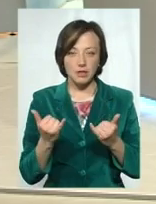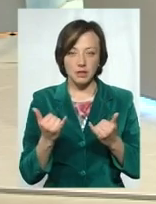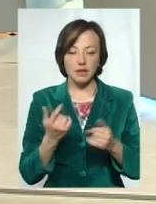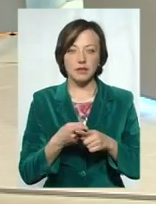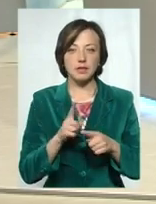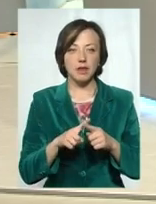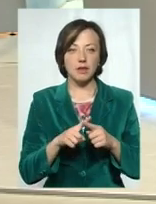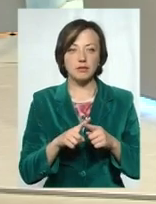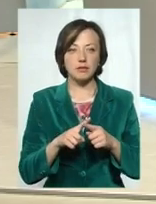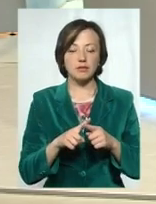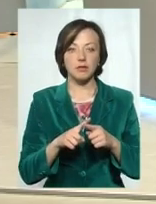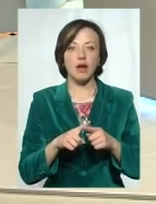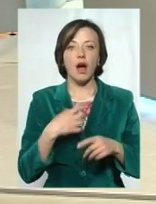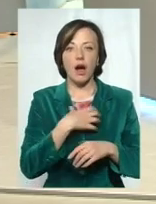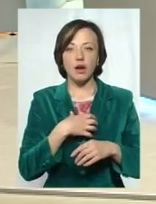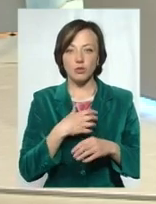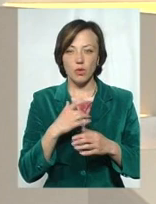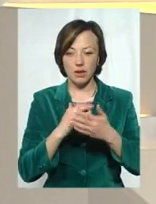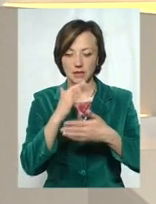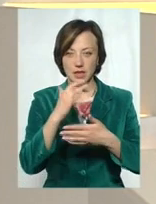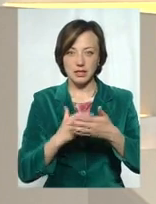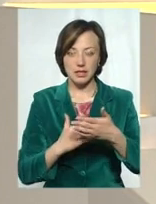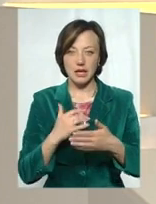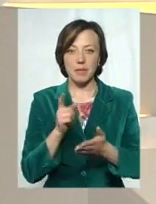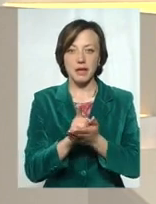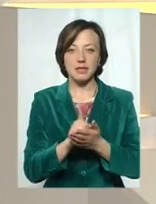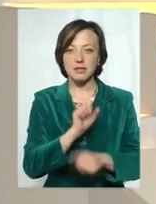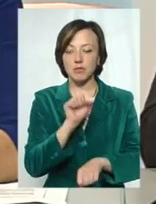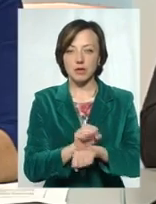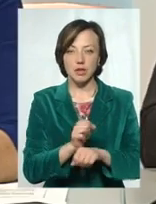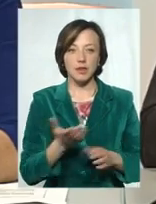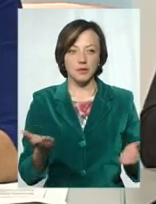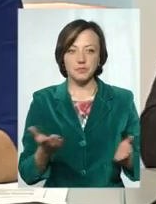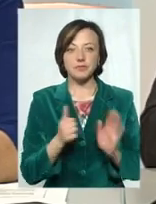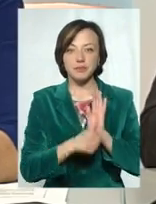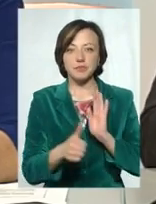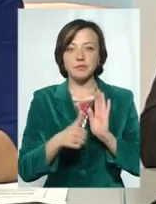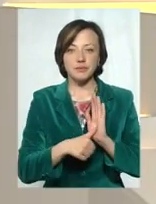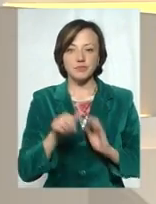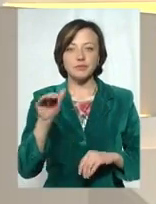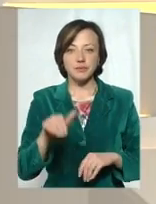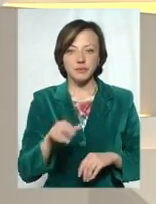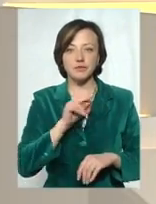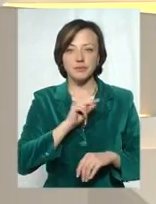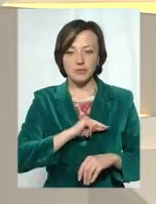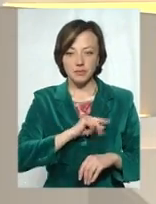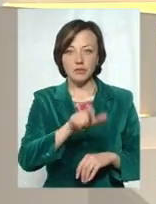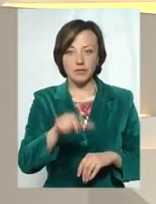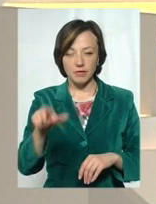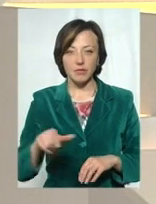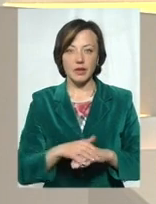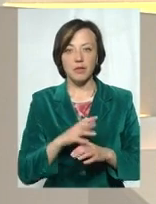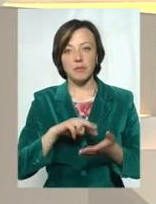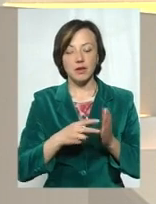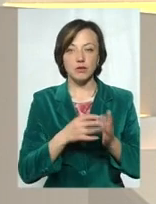ота актуалізація пенсії, по суті, заморожена. 66 тисяч. Чи планується нині, принаймні в тих